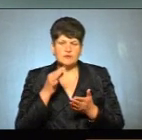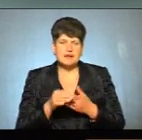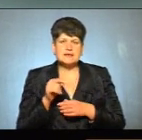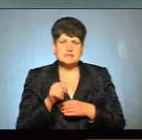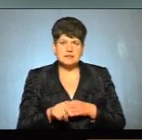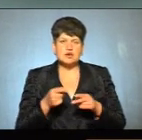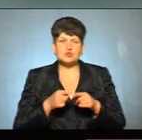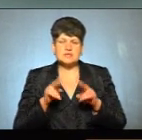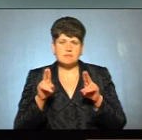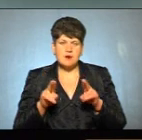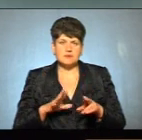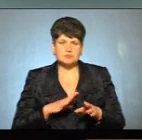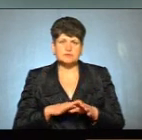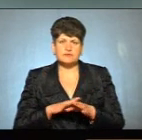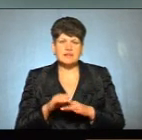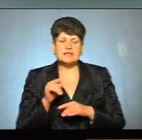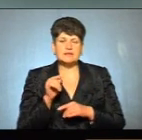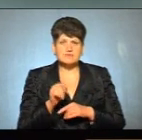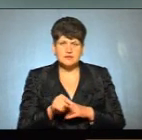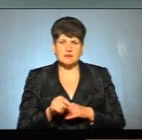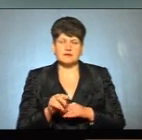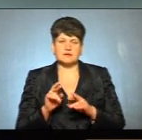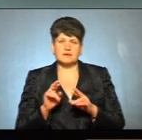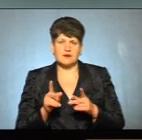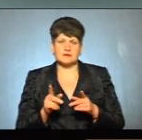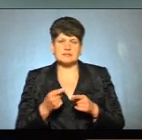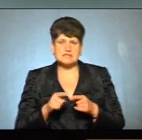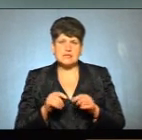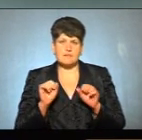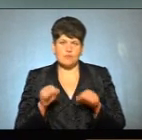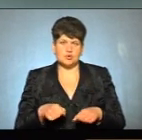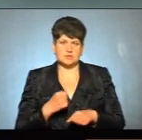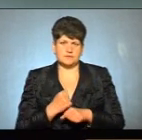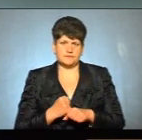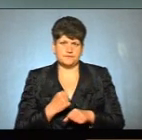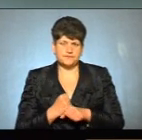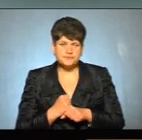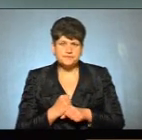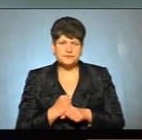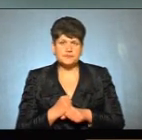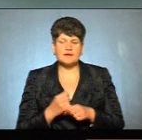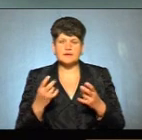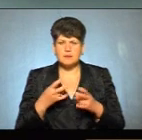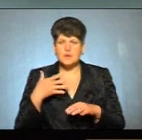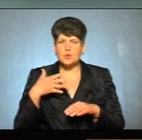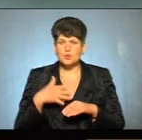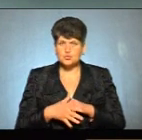правила були дотримані в тій мірі, наскільки це можливо. Звичайно, що треба розуміти,